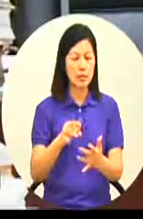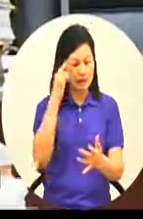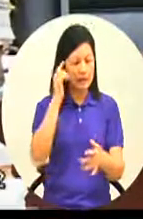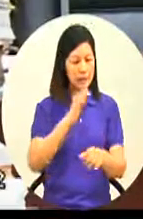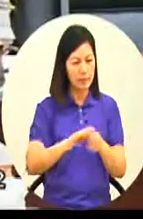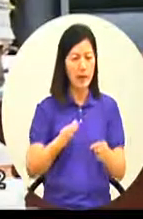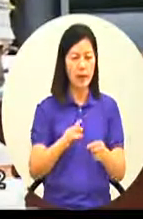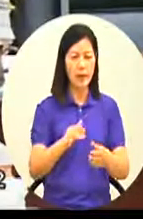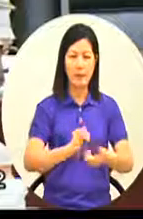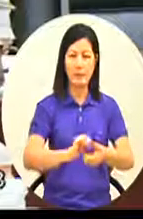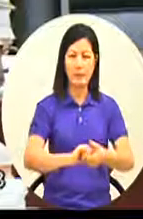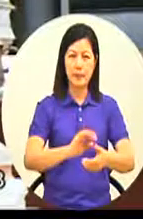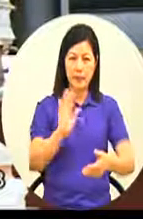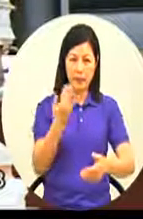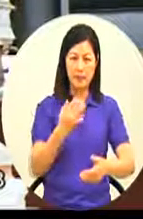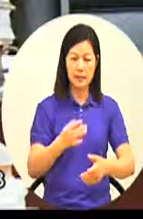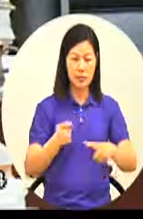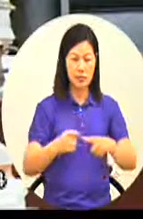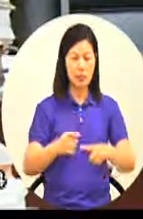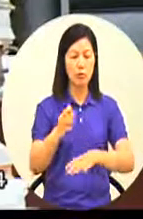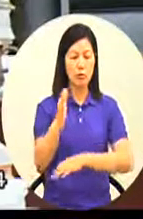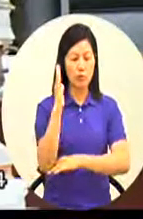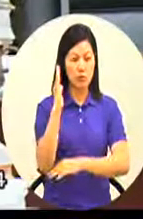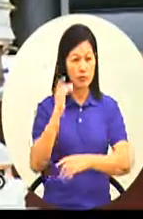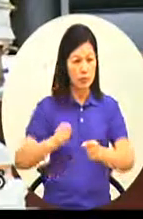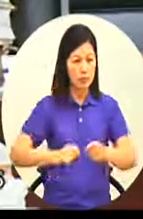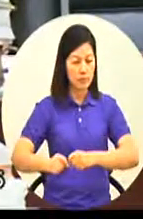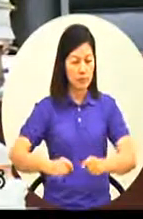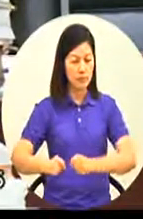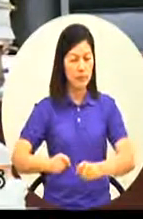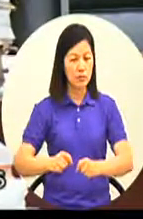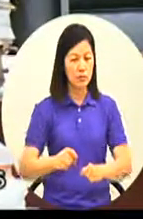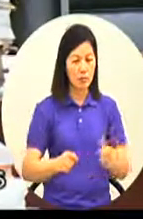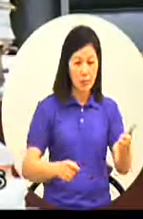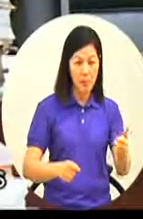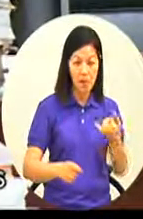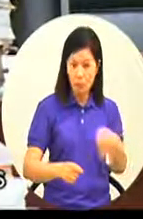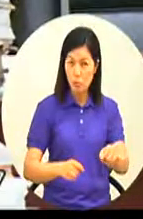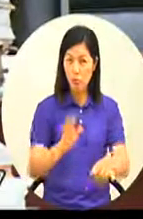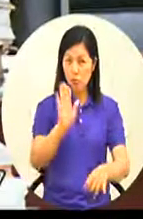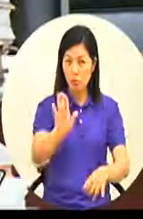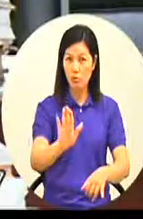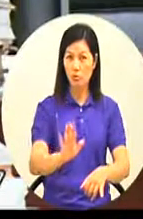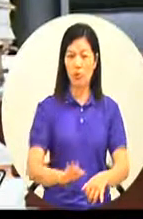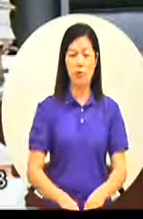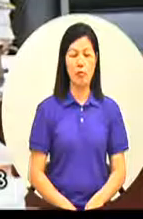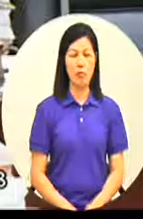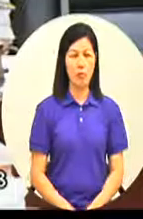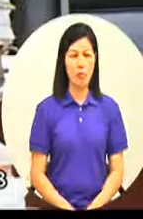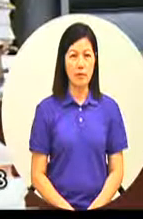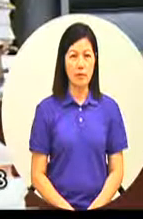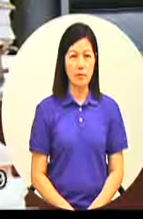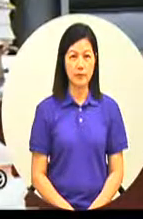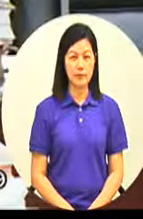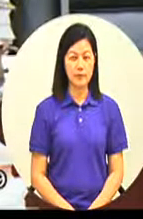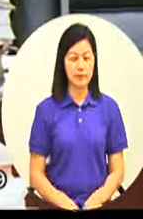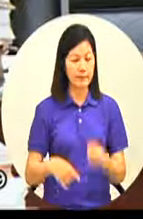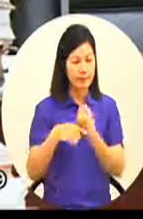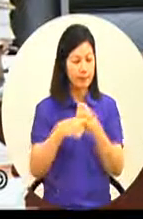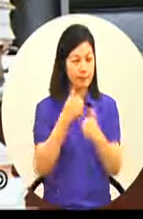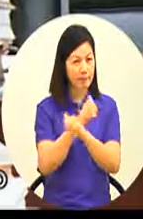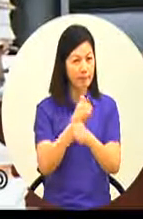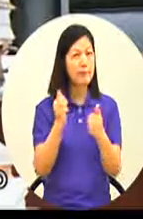哎，公共政策一点五败嘛，就可以解决这个问题啊。哦，那我说希望哦，研考会哦，你